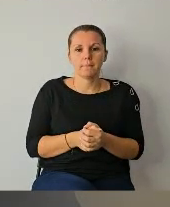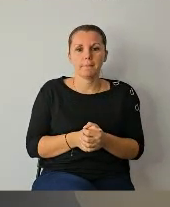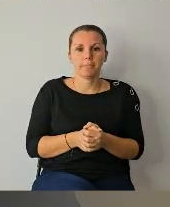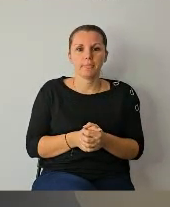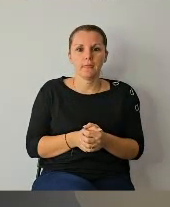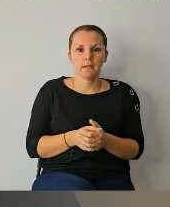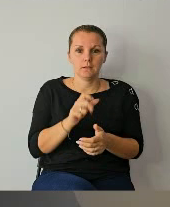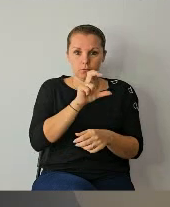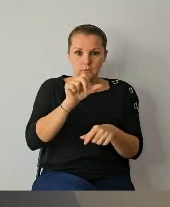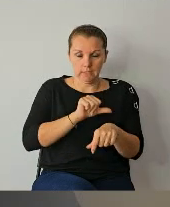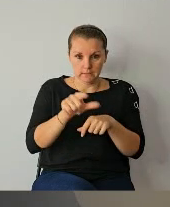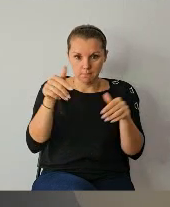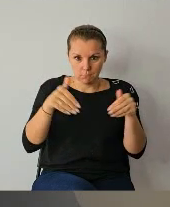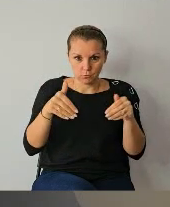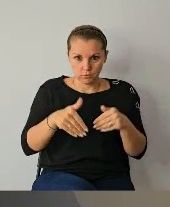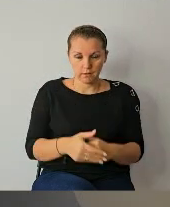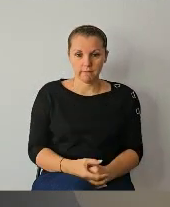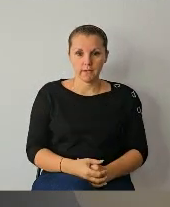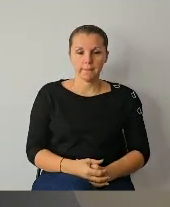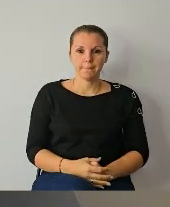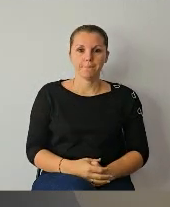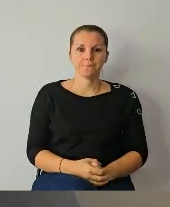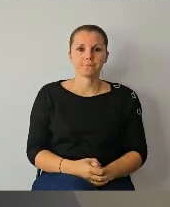Natomiast czy jest w ogóle taka możliwość?